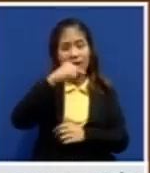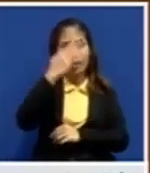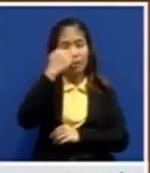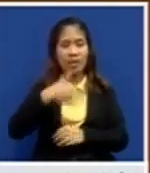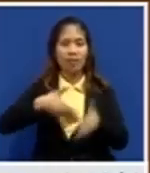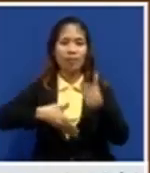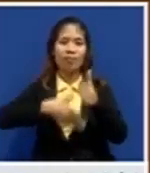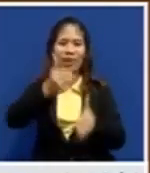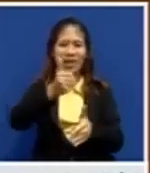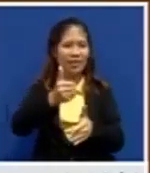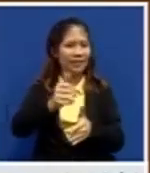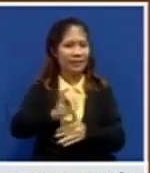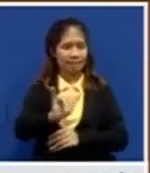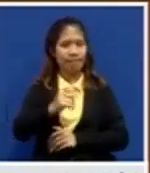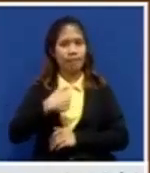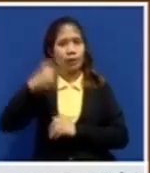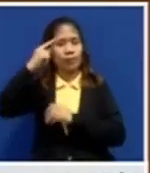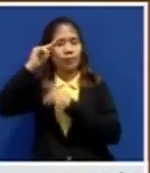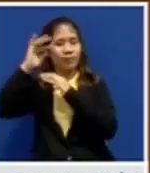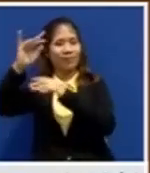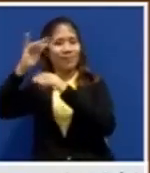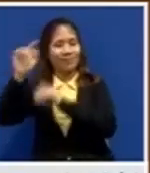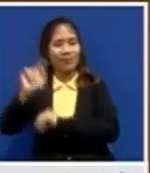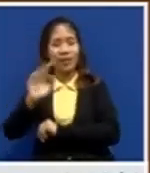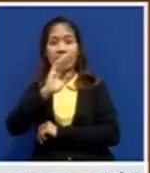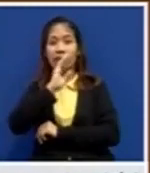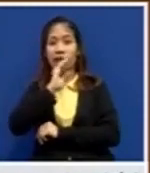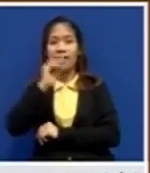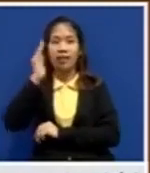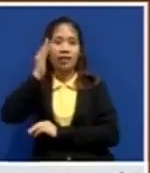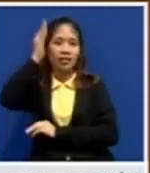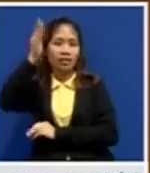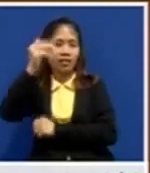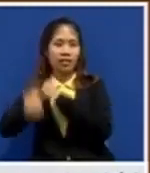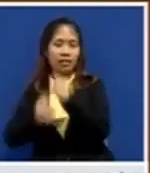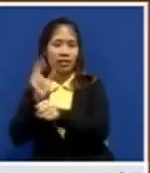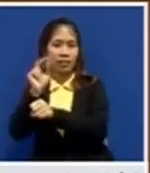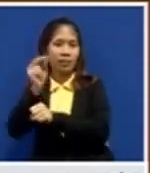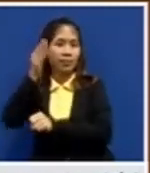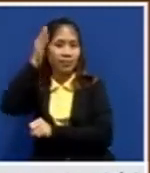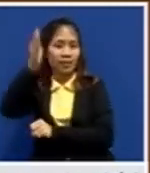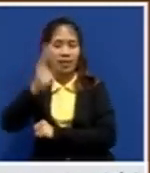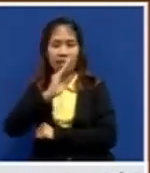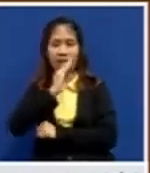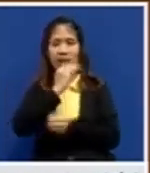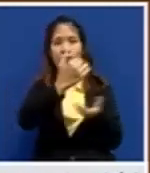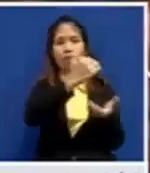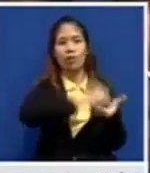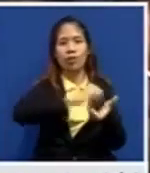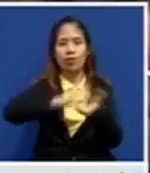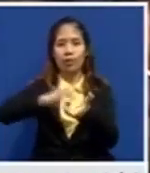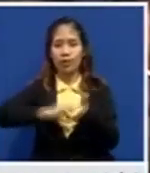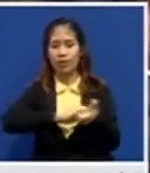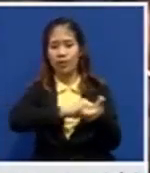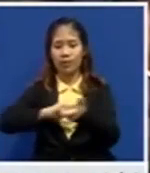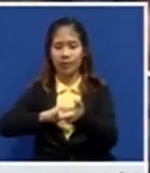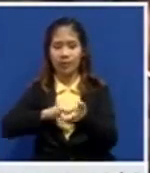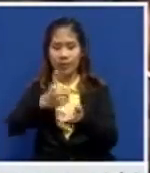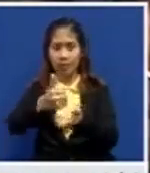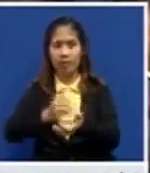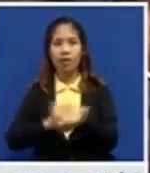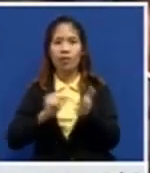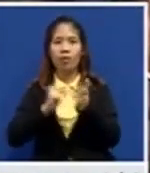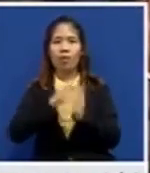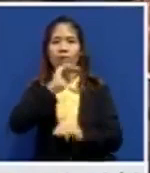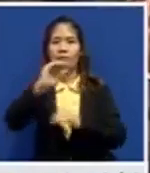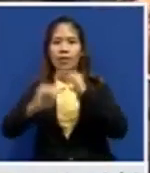ผมก็หวังอย่างยิ่งว่าถ้า3-4 ปีข้างหน้าถ้าเราร่วมมือกันได้มันก็จะไป